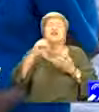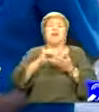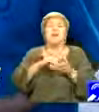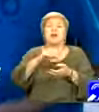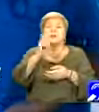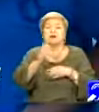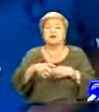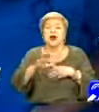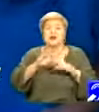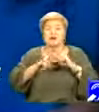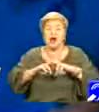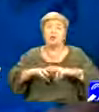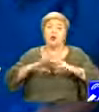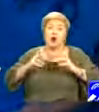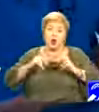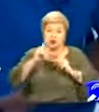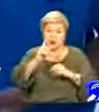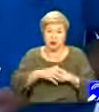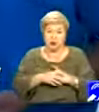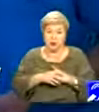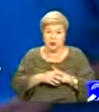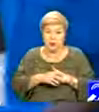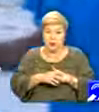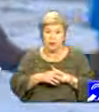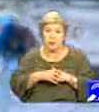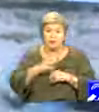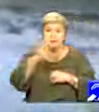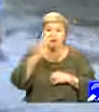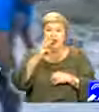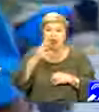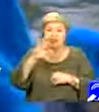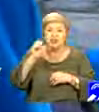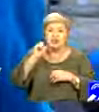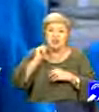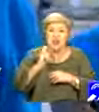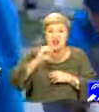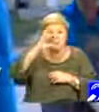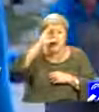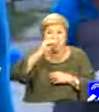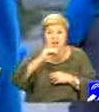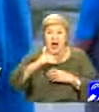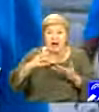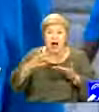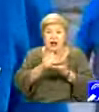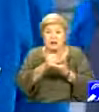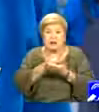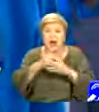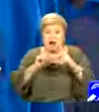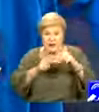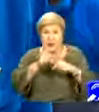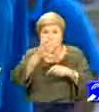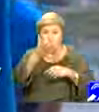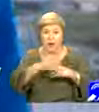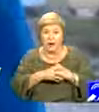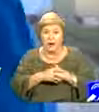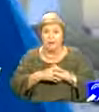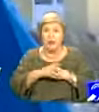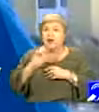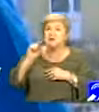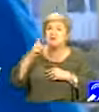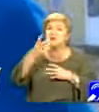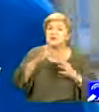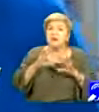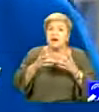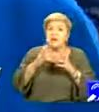Se adună în general 30-35 de staci pe seară de aici până la forum. O distanță